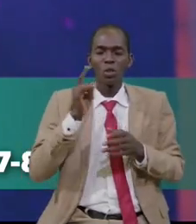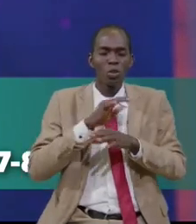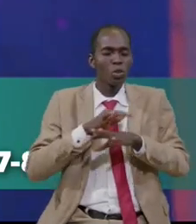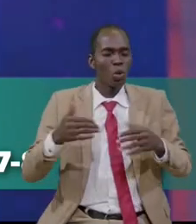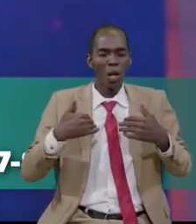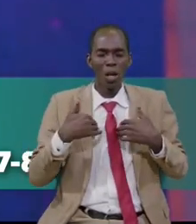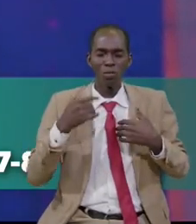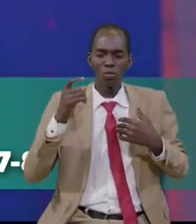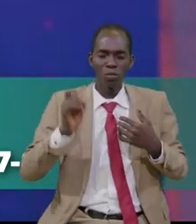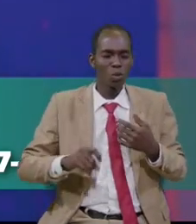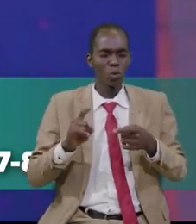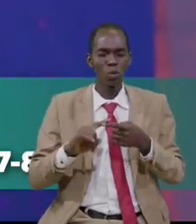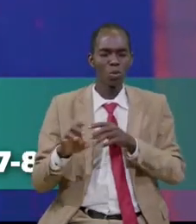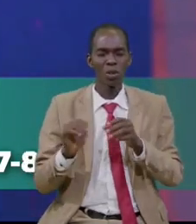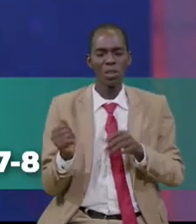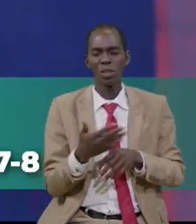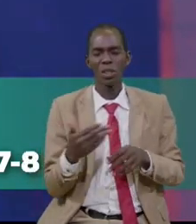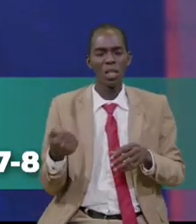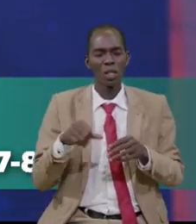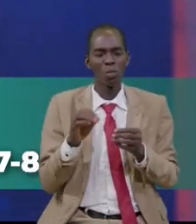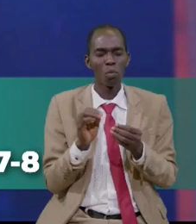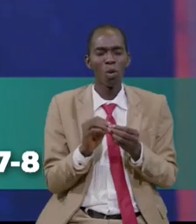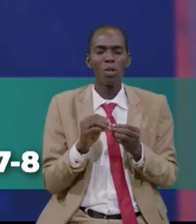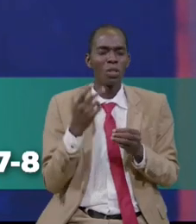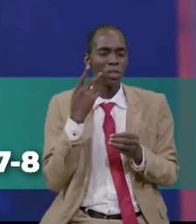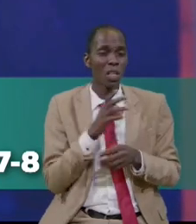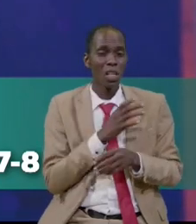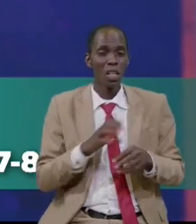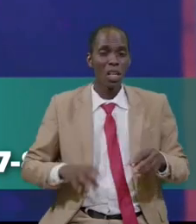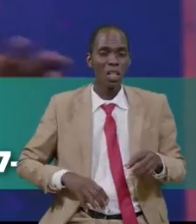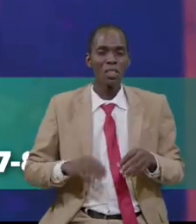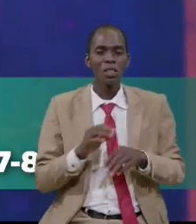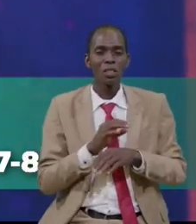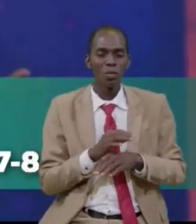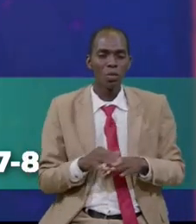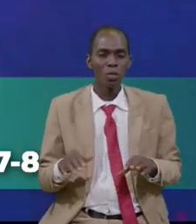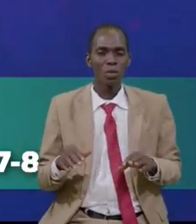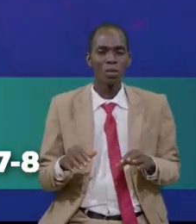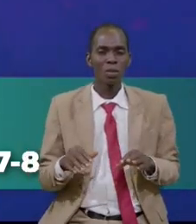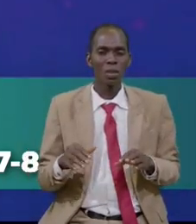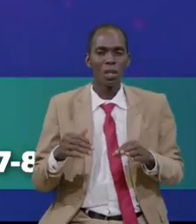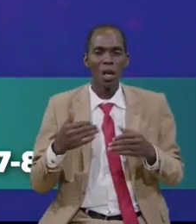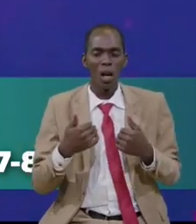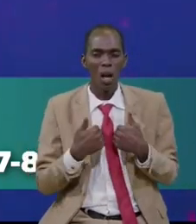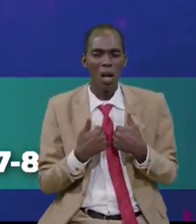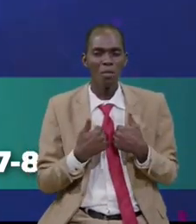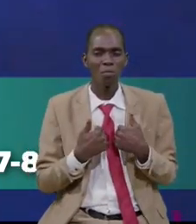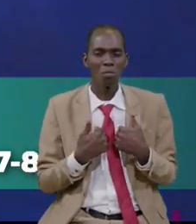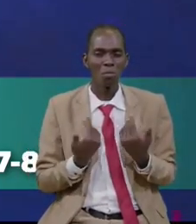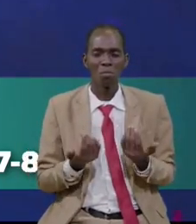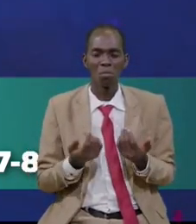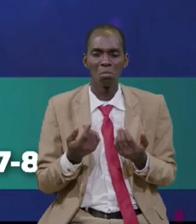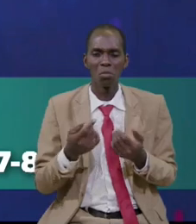faire. Christ n'a plus à payer notre prix. Faire un autre